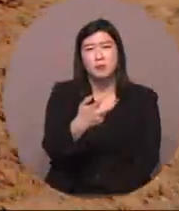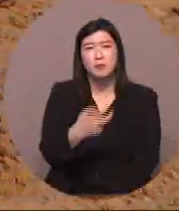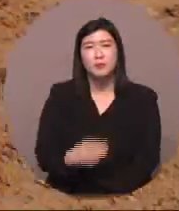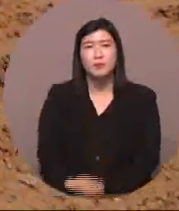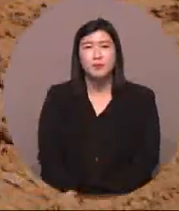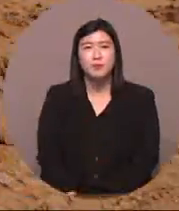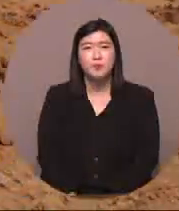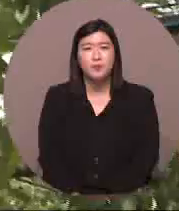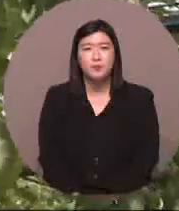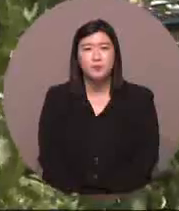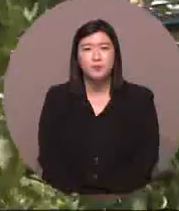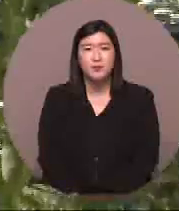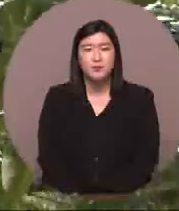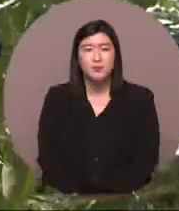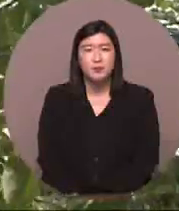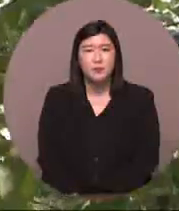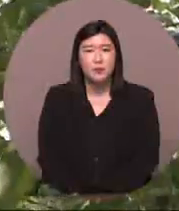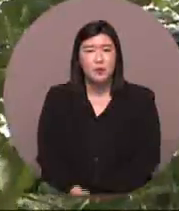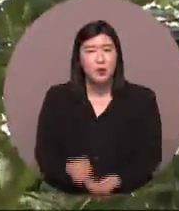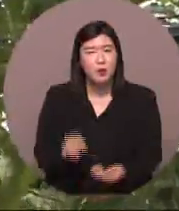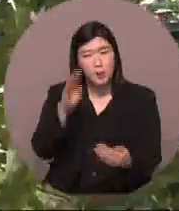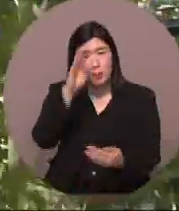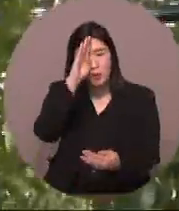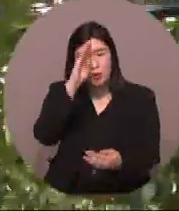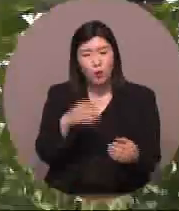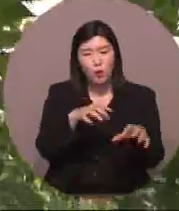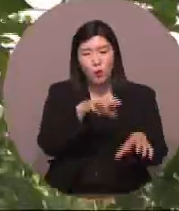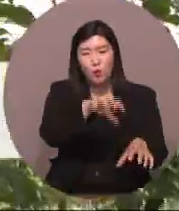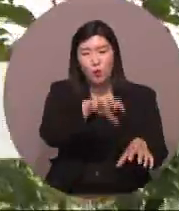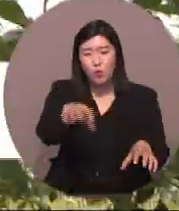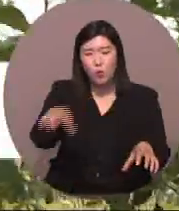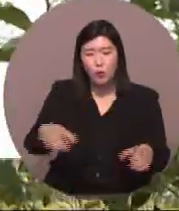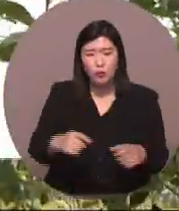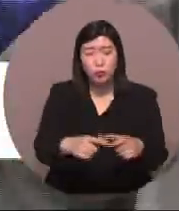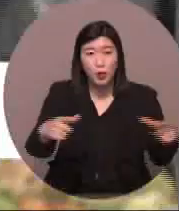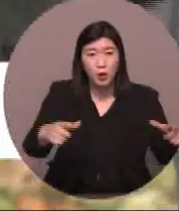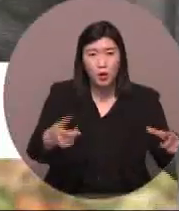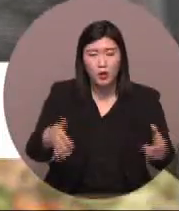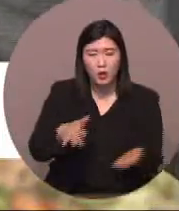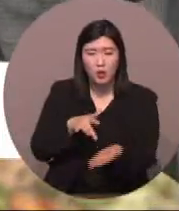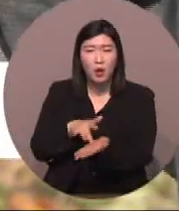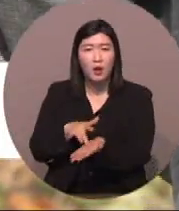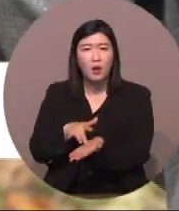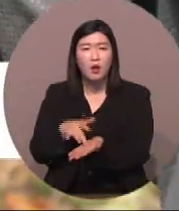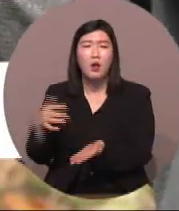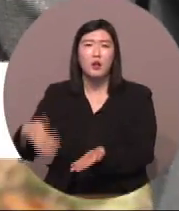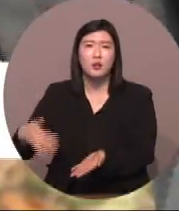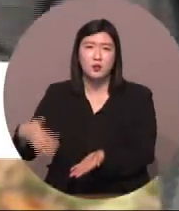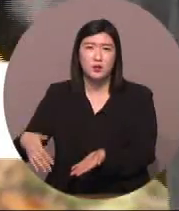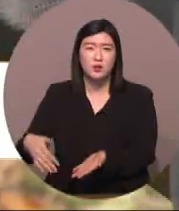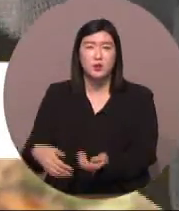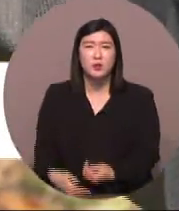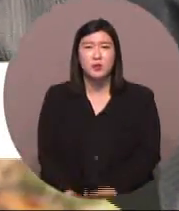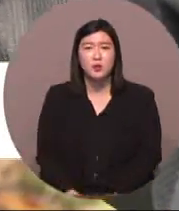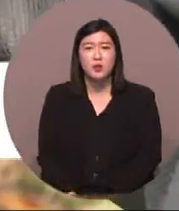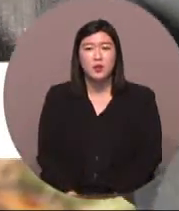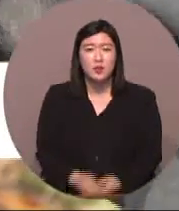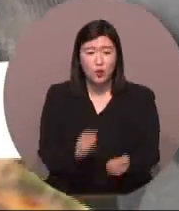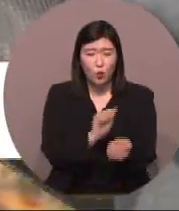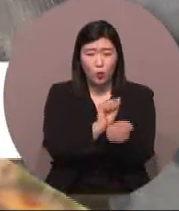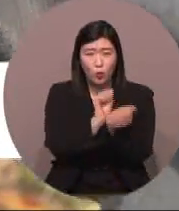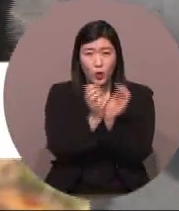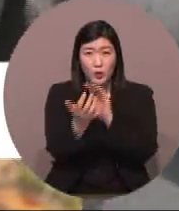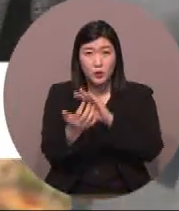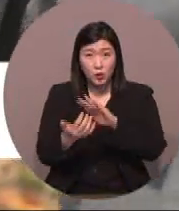피해를 입었습니다 갈수록 발병 지역은 늘고 있지만 뾰족한 치료법이 없어 예방이 필수 인데 꽃눈이